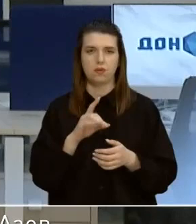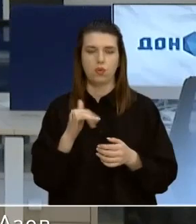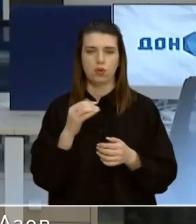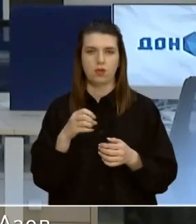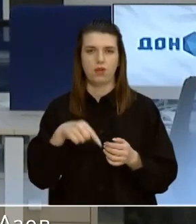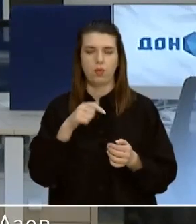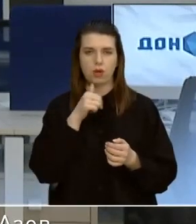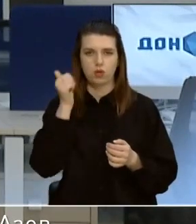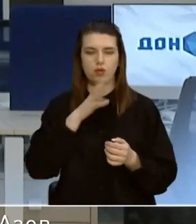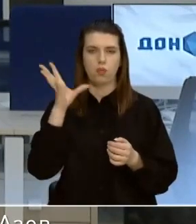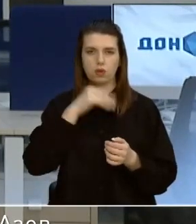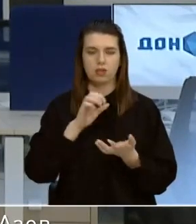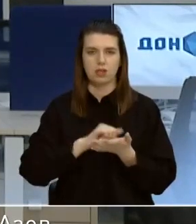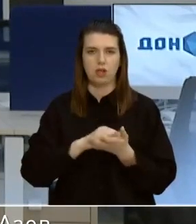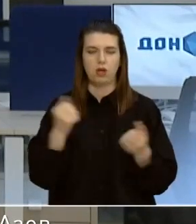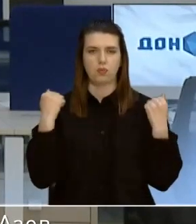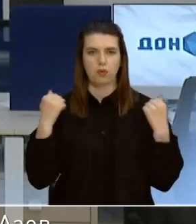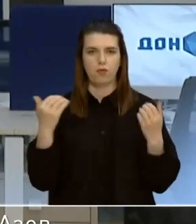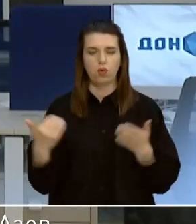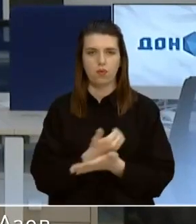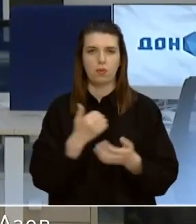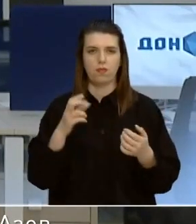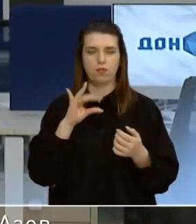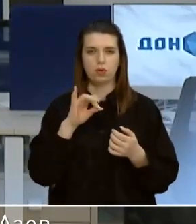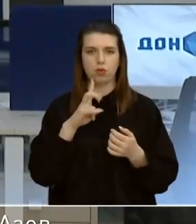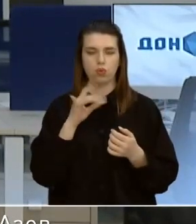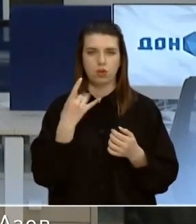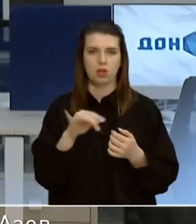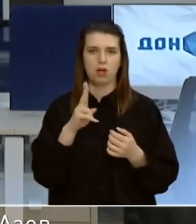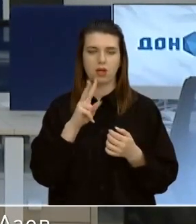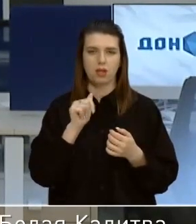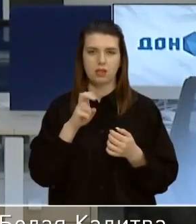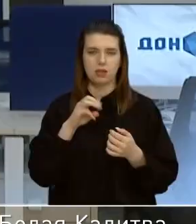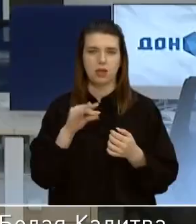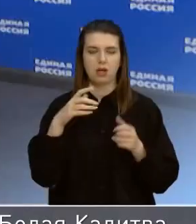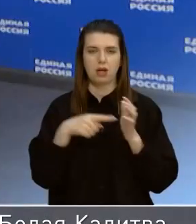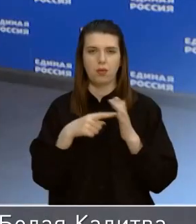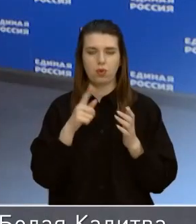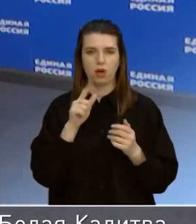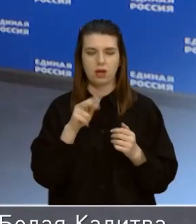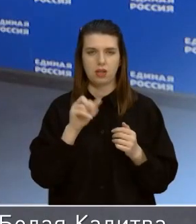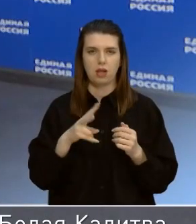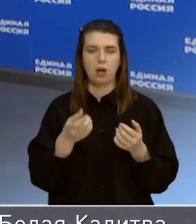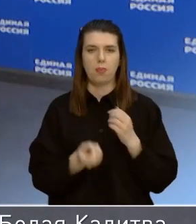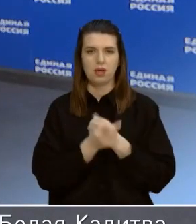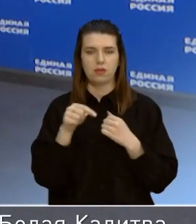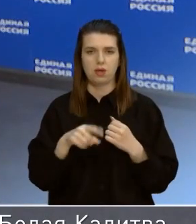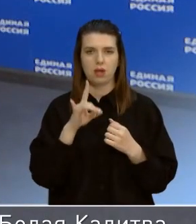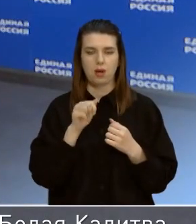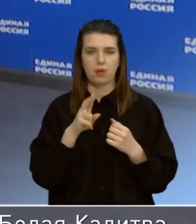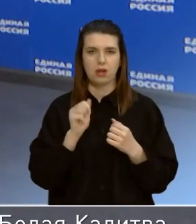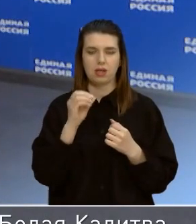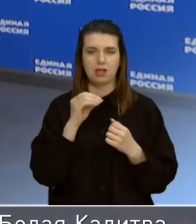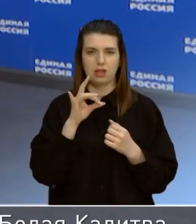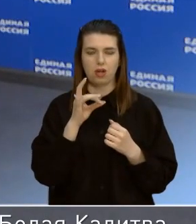Ростовчане уже в этом году смогут заняться спортом в новом физкультурно-оздоровительном кластере на Грибном канале. Он появится в рамках